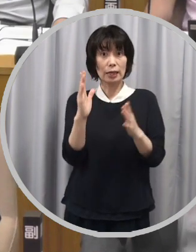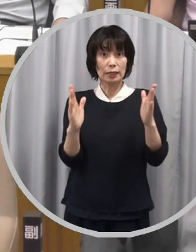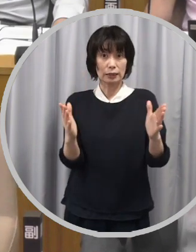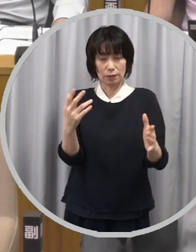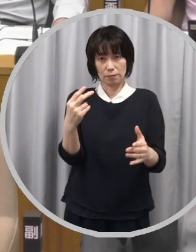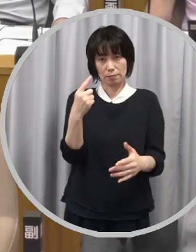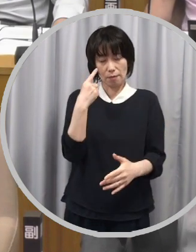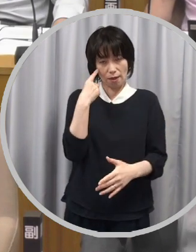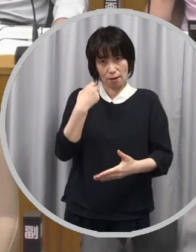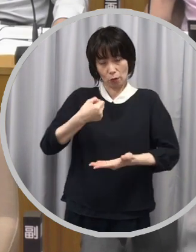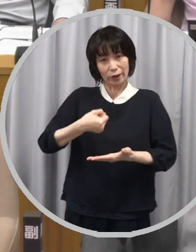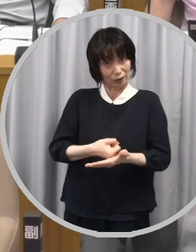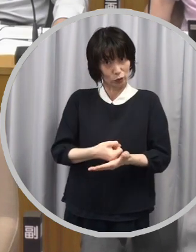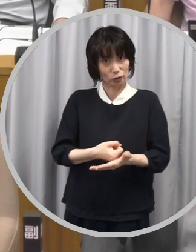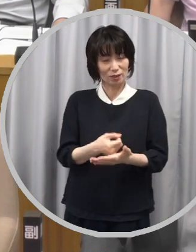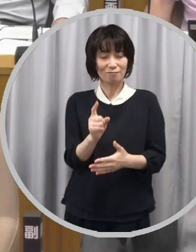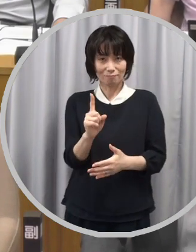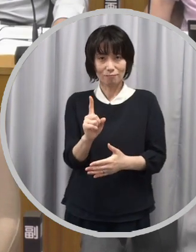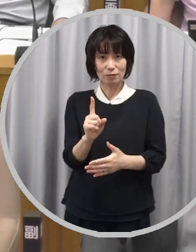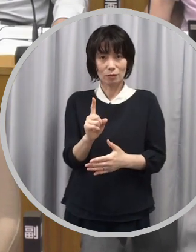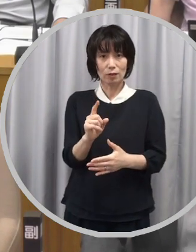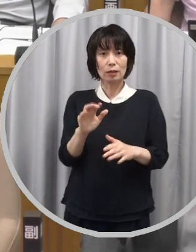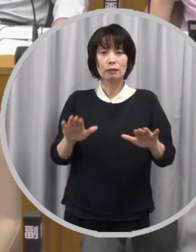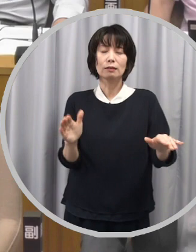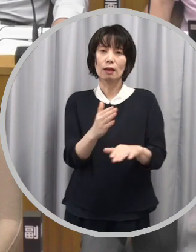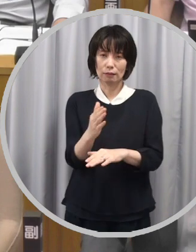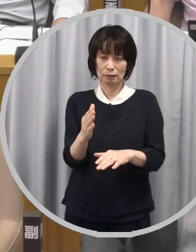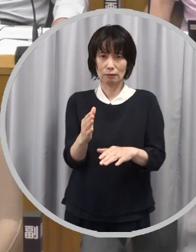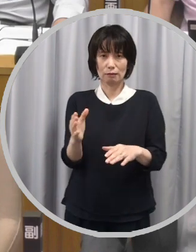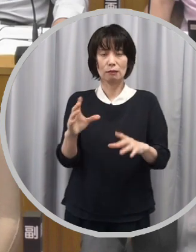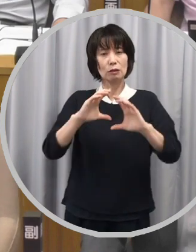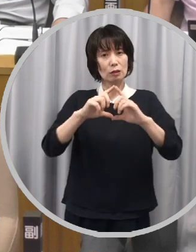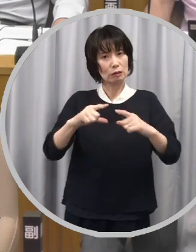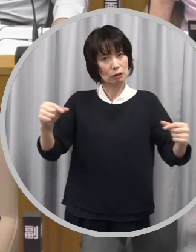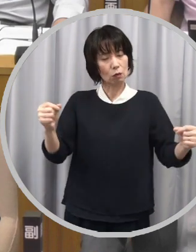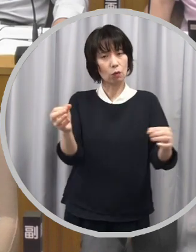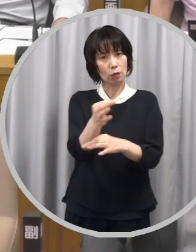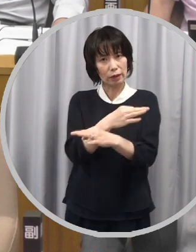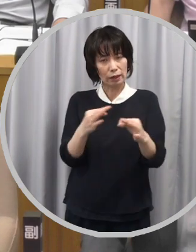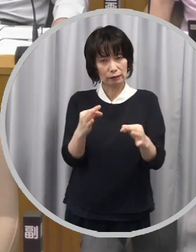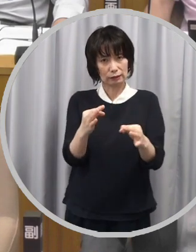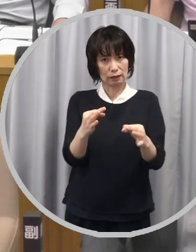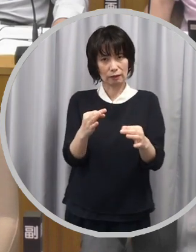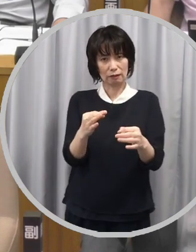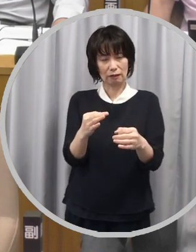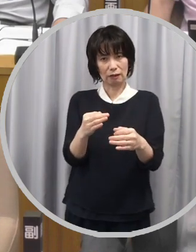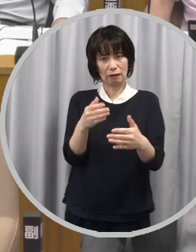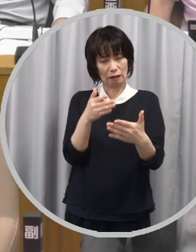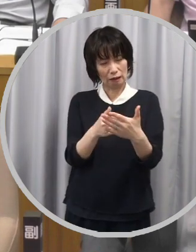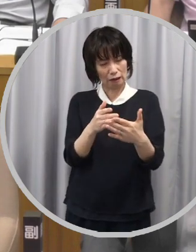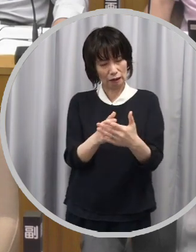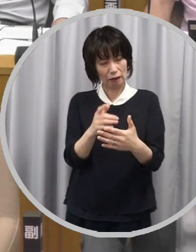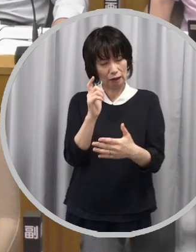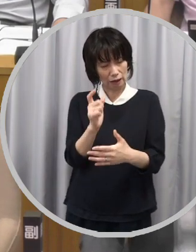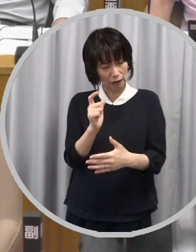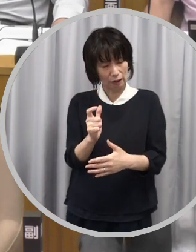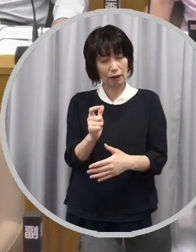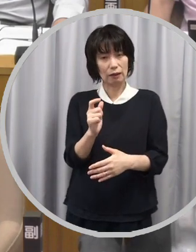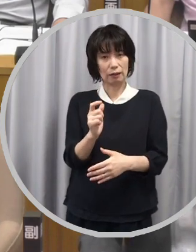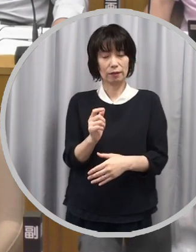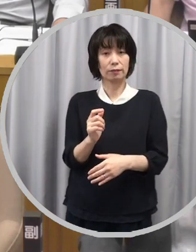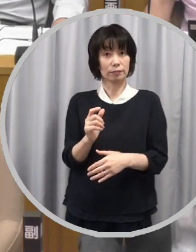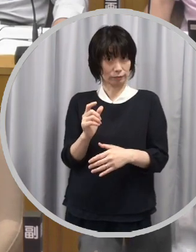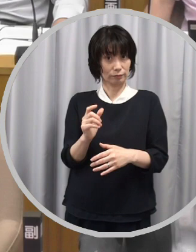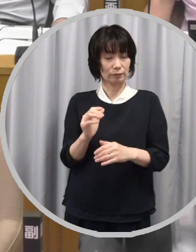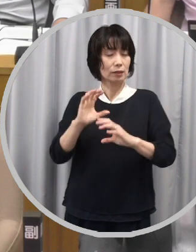についてでありますが、昨今の我が国経済を取り巻く環境が 厳しさを増していく中において、国際